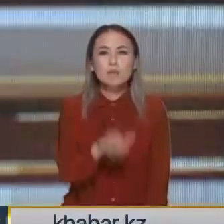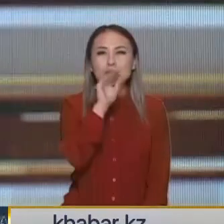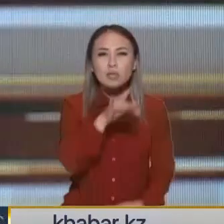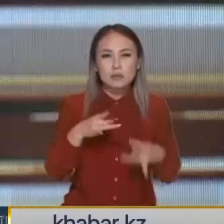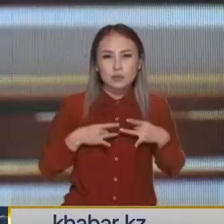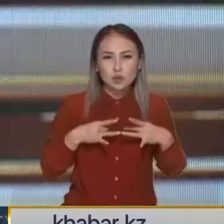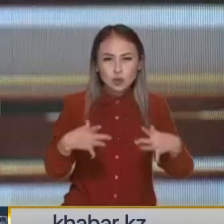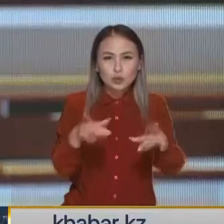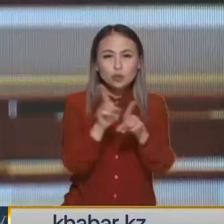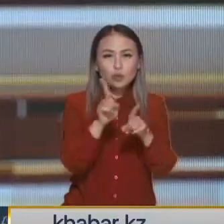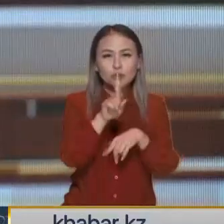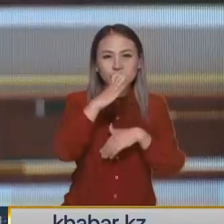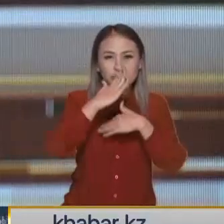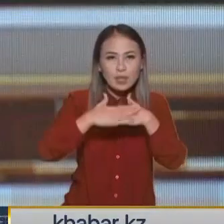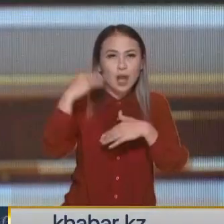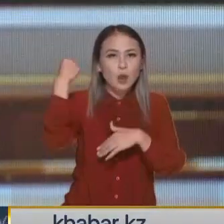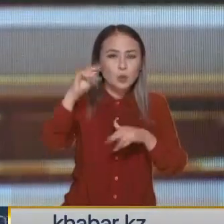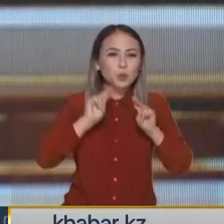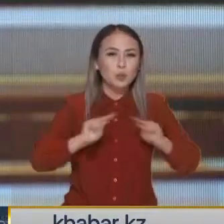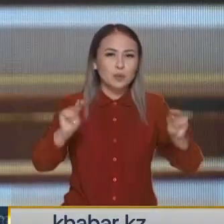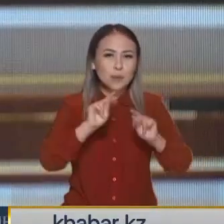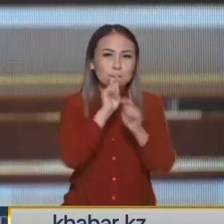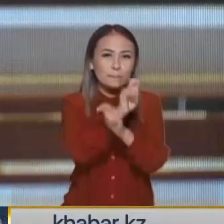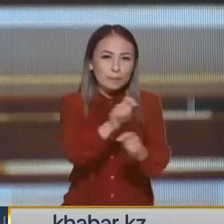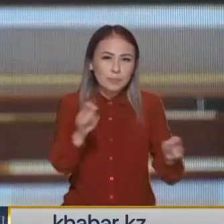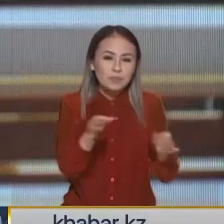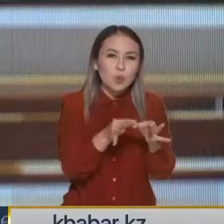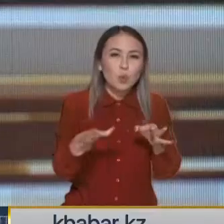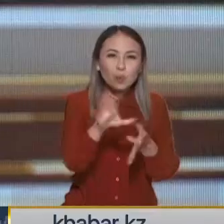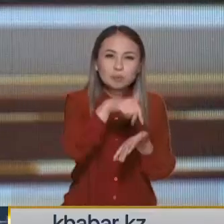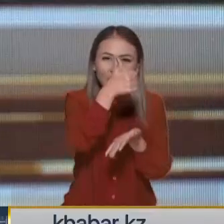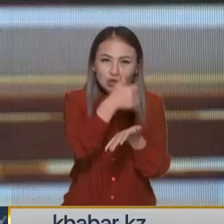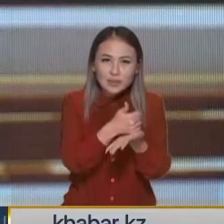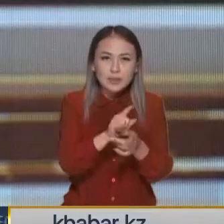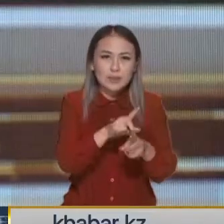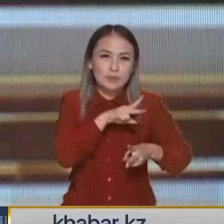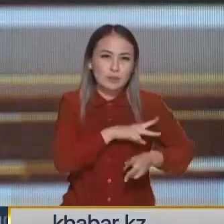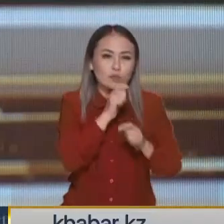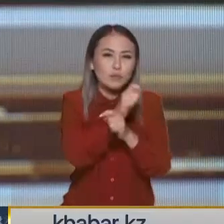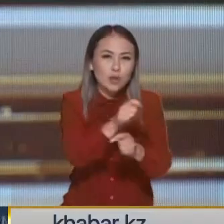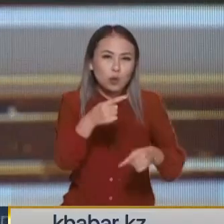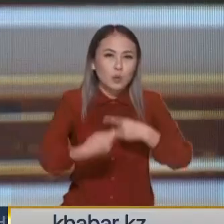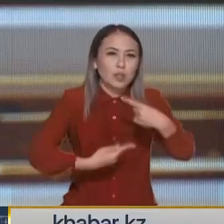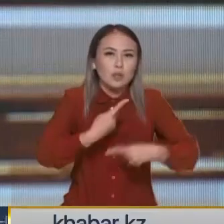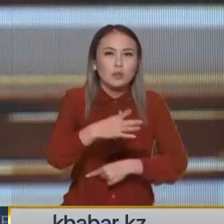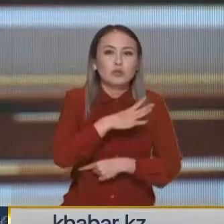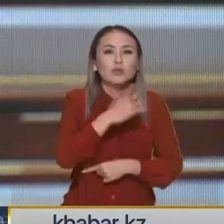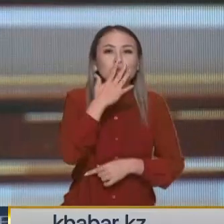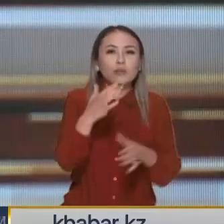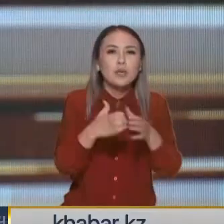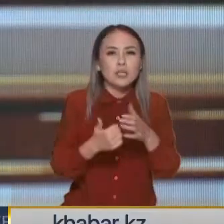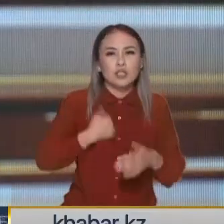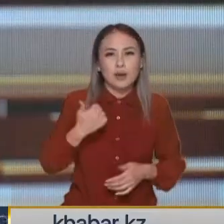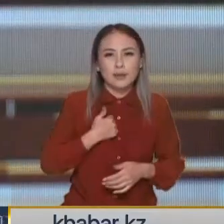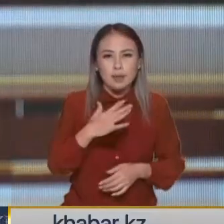кәсіби мерекесінде 100-ге жуық ақтөбелік ұстаз марапатталды. Облыс басшысы ерен еңбегімен ұрпаққа өнеге болып,